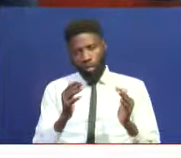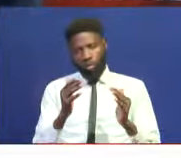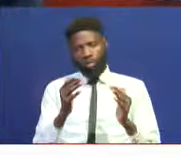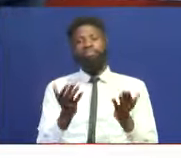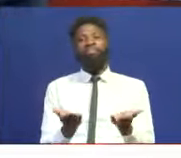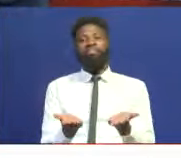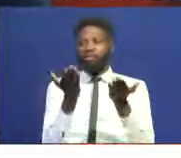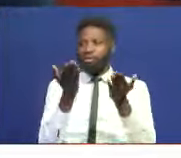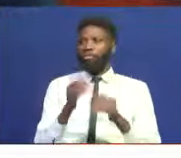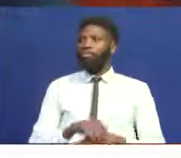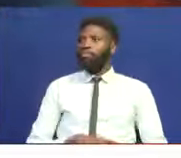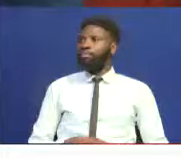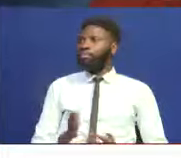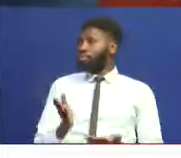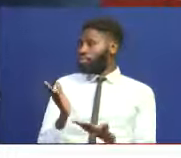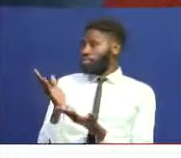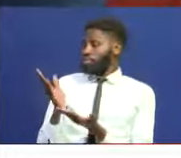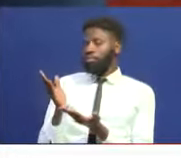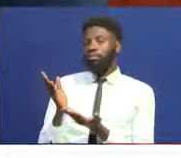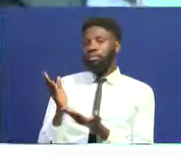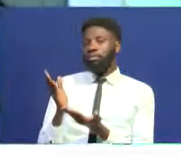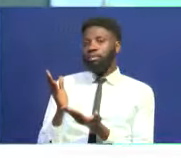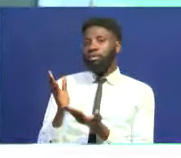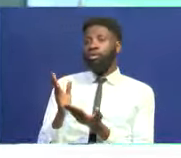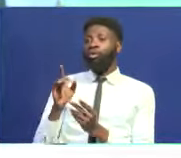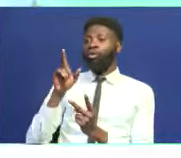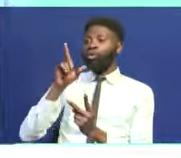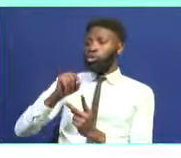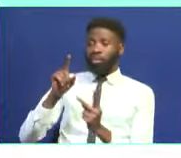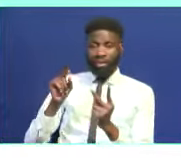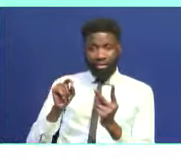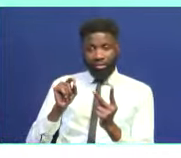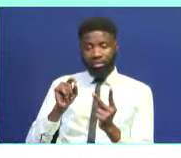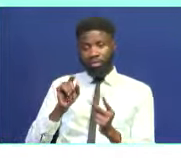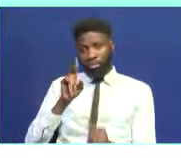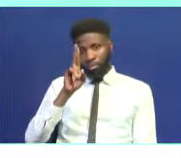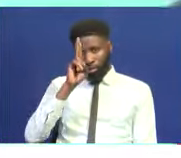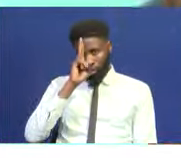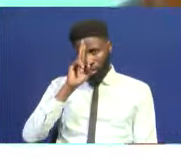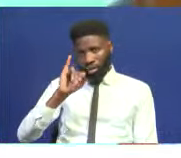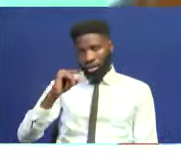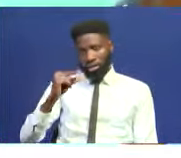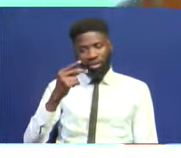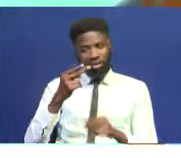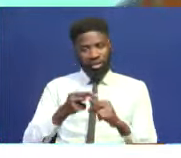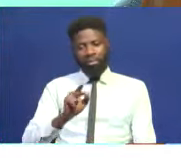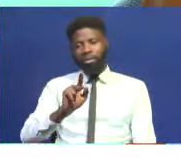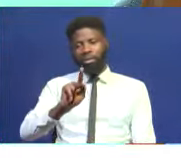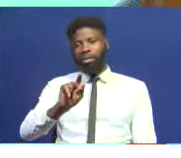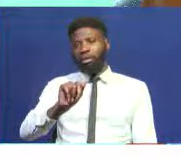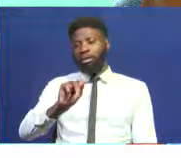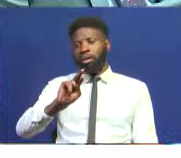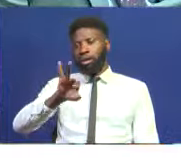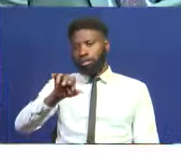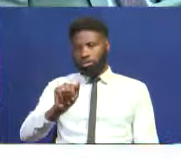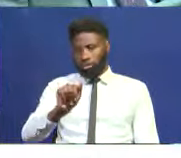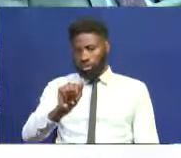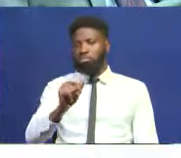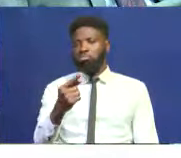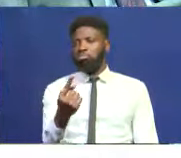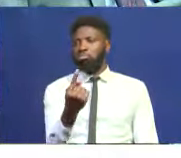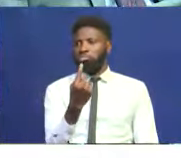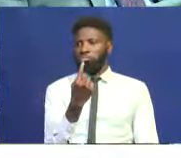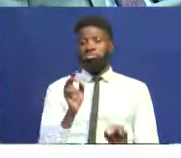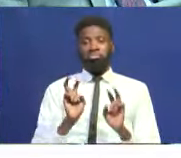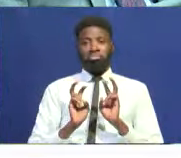Inspekta Jenerali mteule wa polisi Douglas Kanja alifika mbele ya kikao cha pamoja cha kamati ya utawala na usalama ya bunge